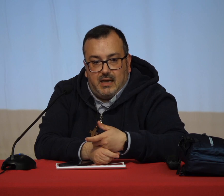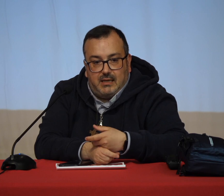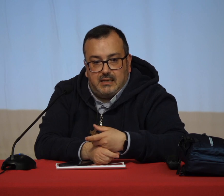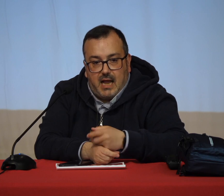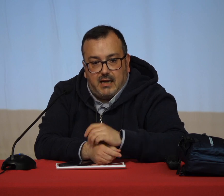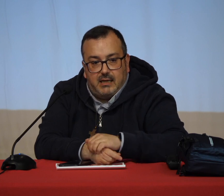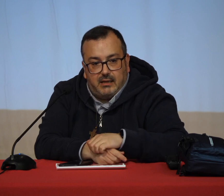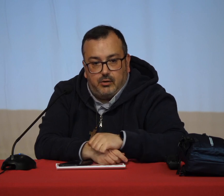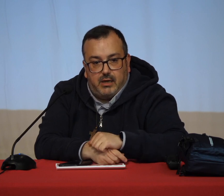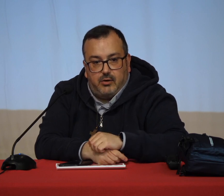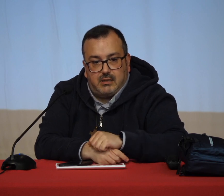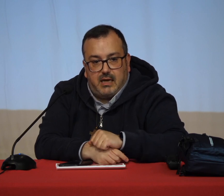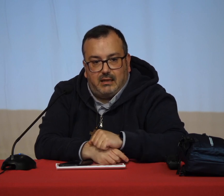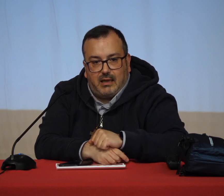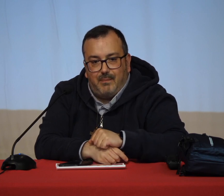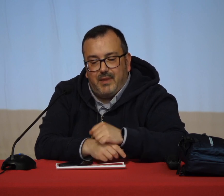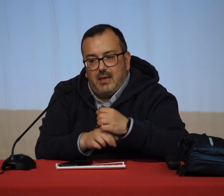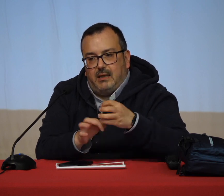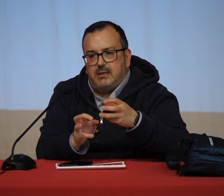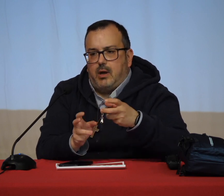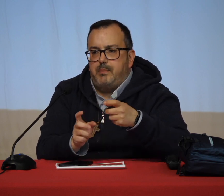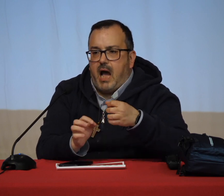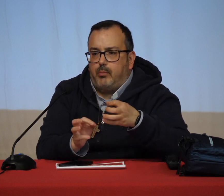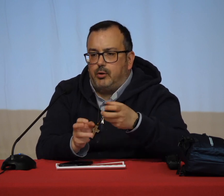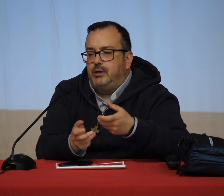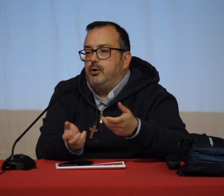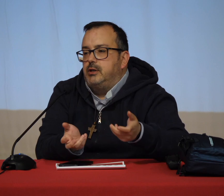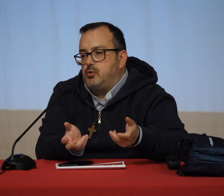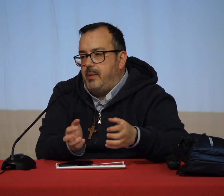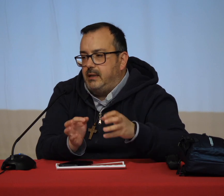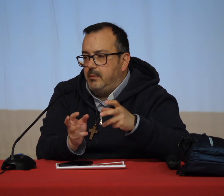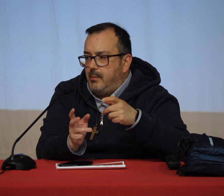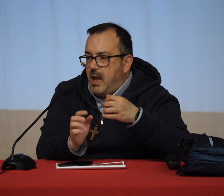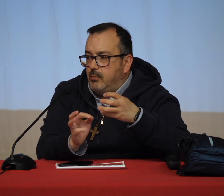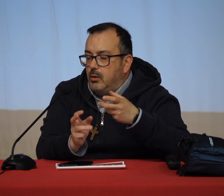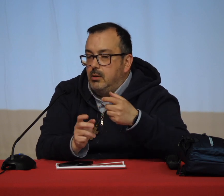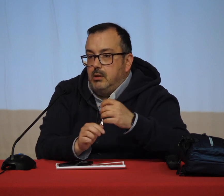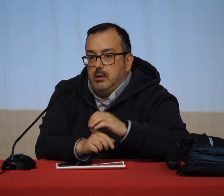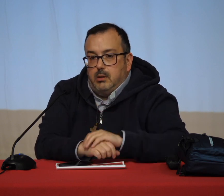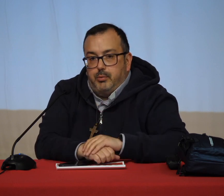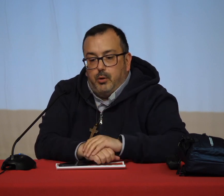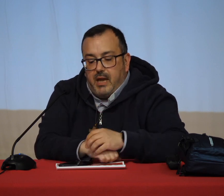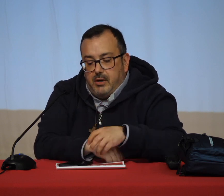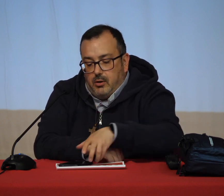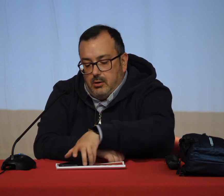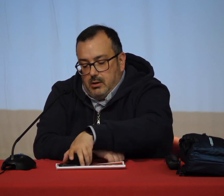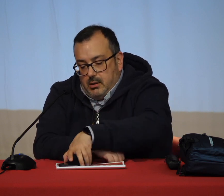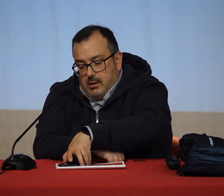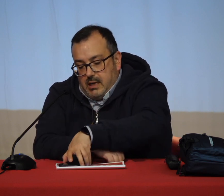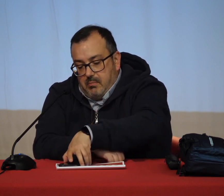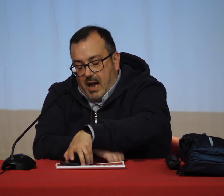di vita cristiana all'interno delle nostre realtà adesso abbiamo non dico gli ma abbiamo più o